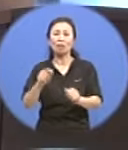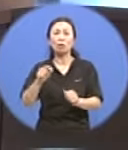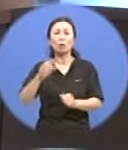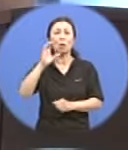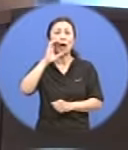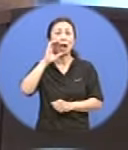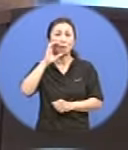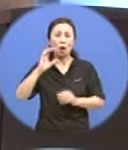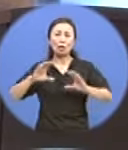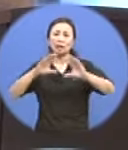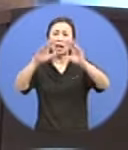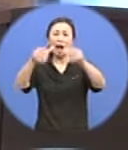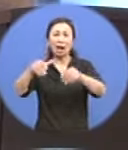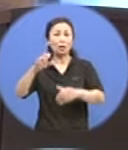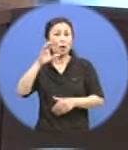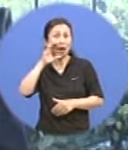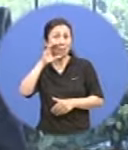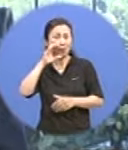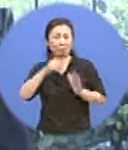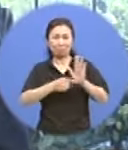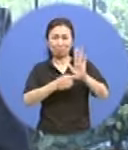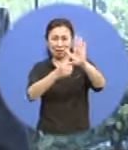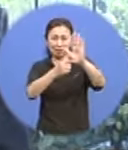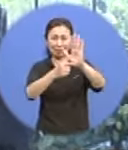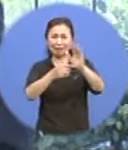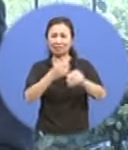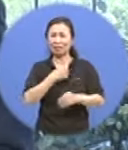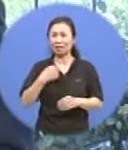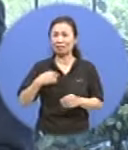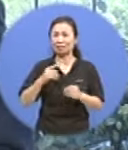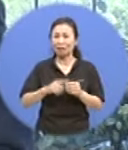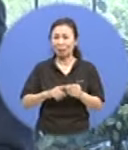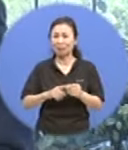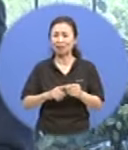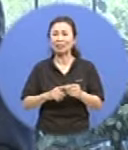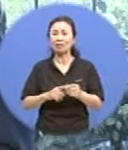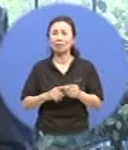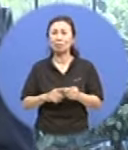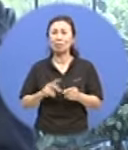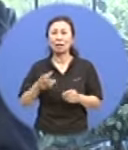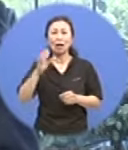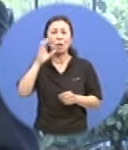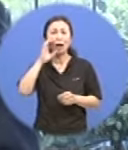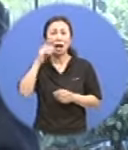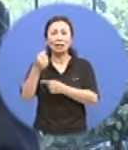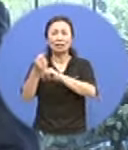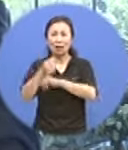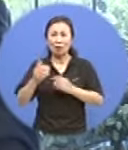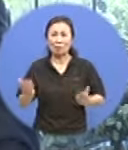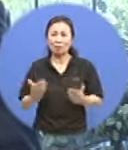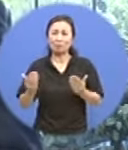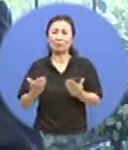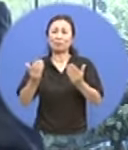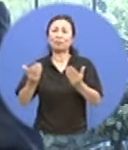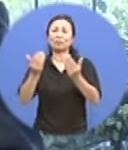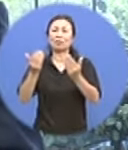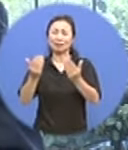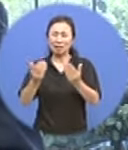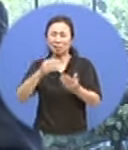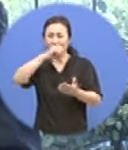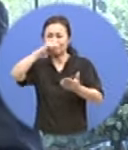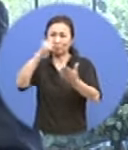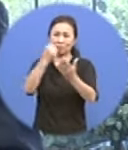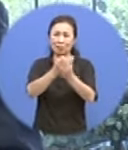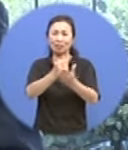歌山になれるように、うん、それから先ほどおっしゃってた若い力がねどんどんどんどん活性化して大きな花が咲く